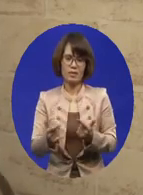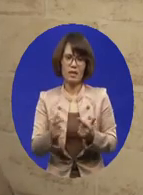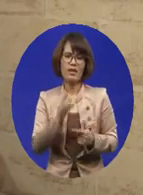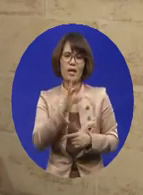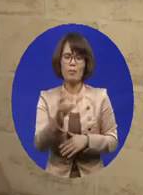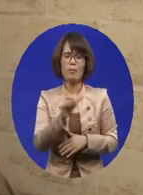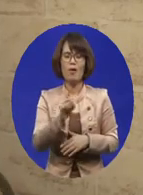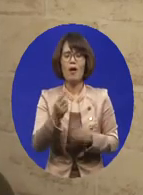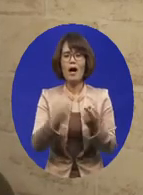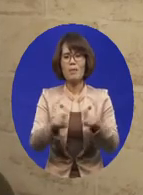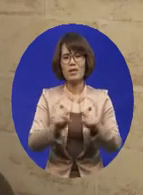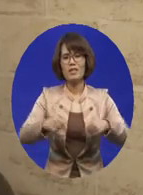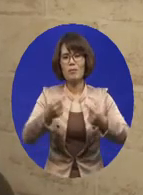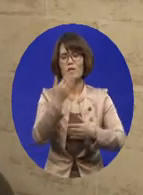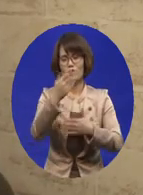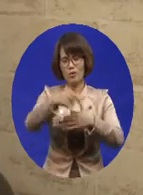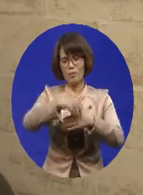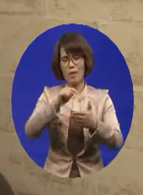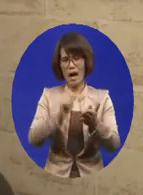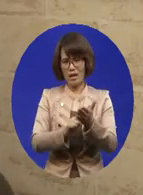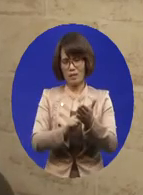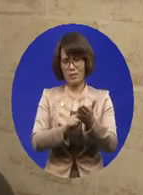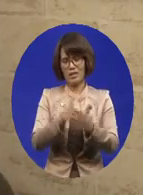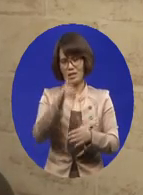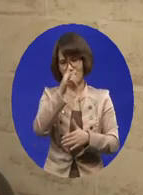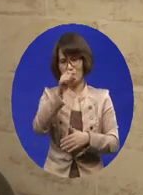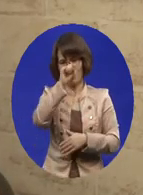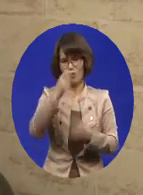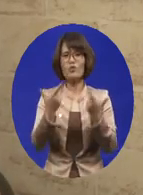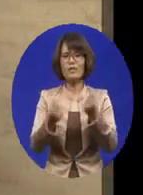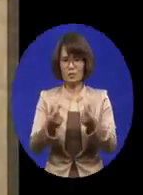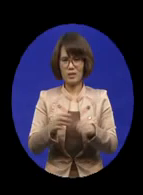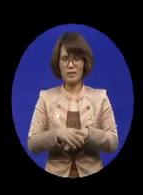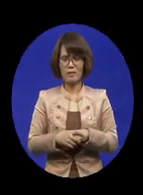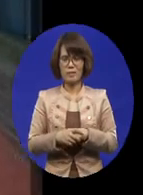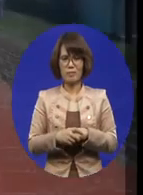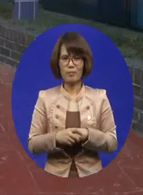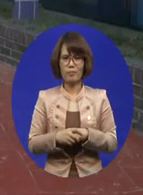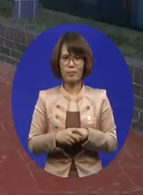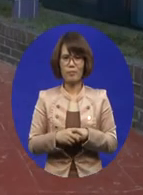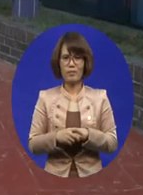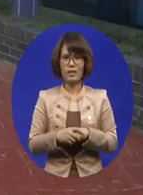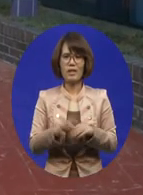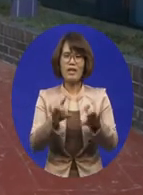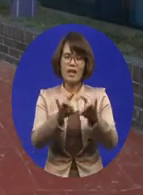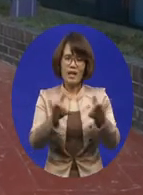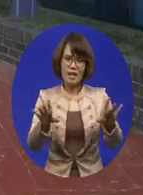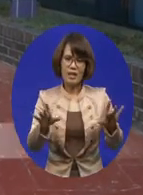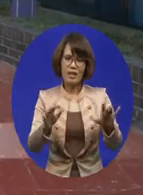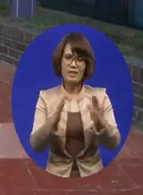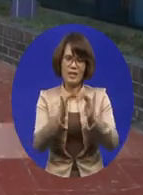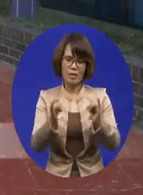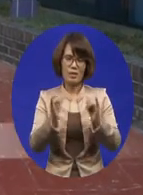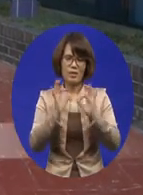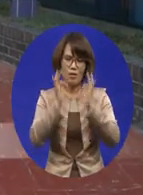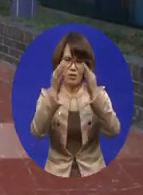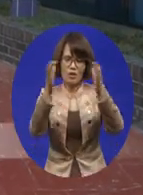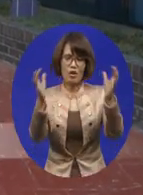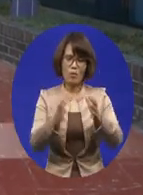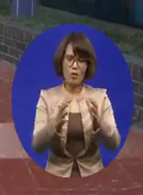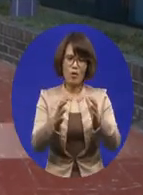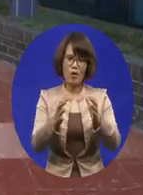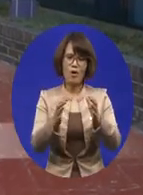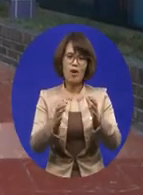참여할 수 있는 마음으로부터 시작됐으면 참 아름답겠습니다. 네. 두 분의 정성이 모여